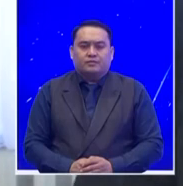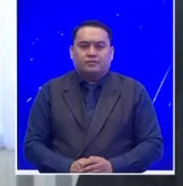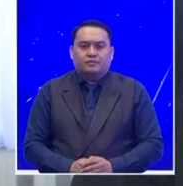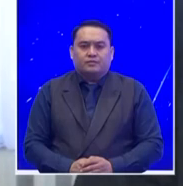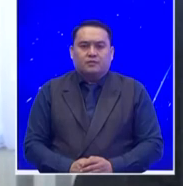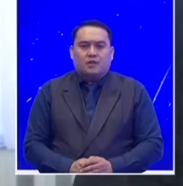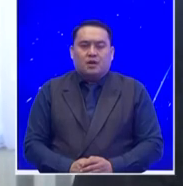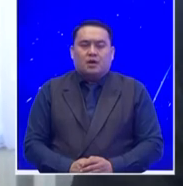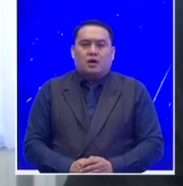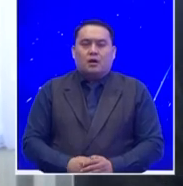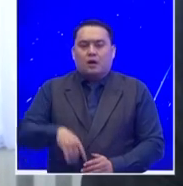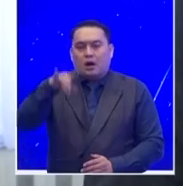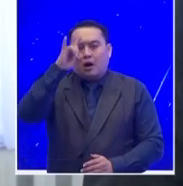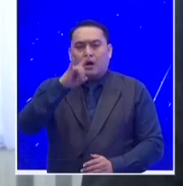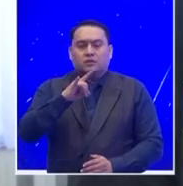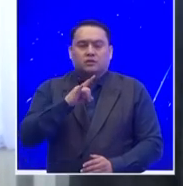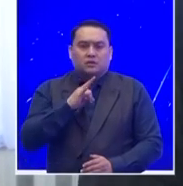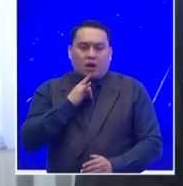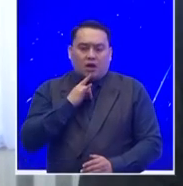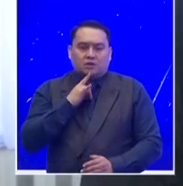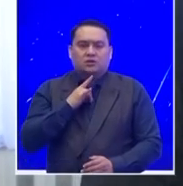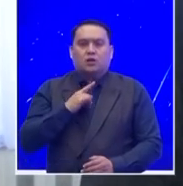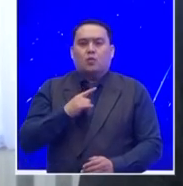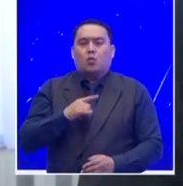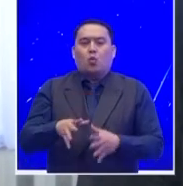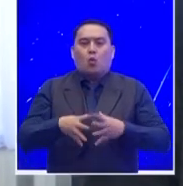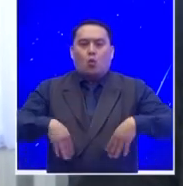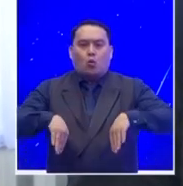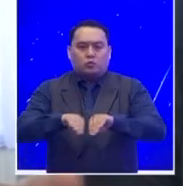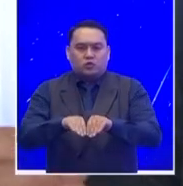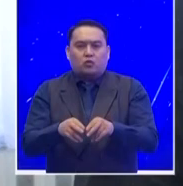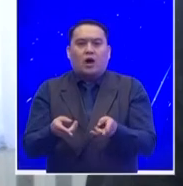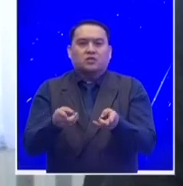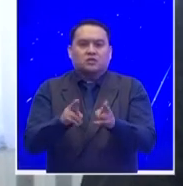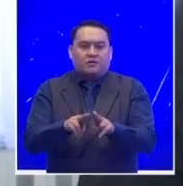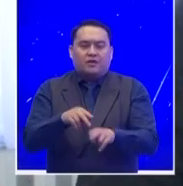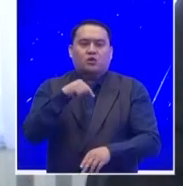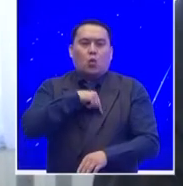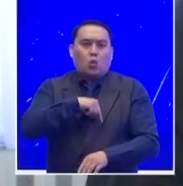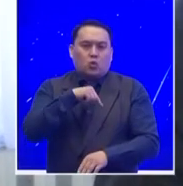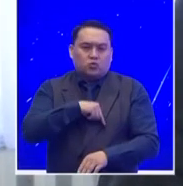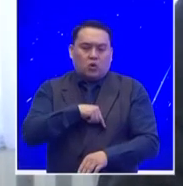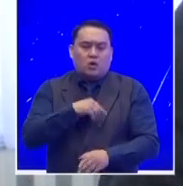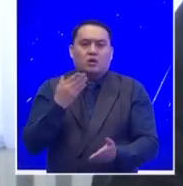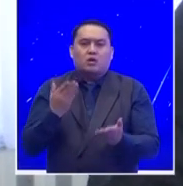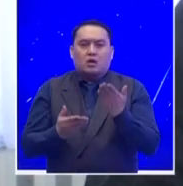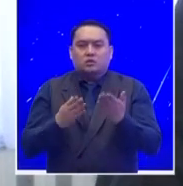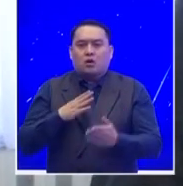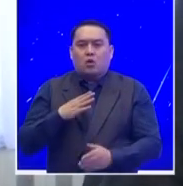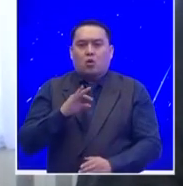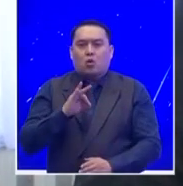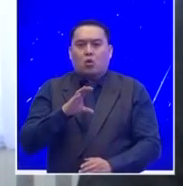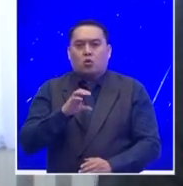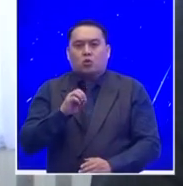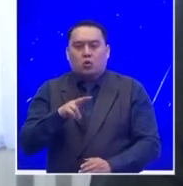Адаптировать под казахский лад, но оставив при этом мораль, к этому стремился Абай Кунанбаев. К примеру, возьмем басню «Осел». Если у Крылова осел,